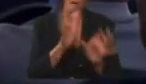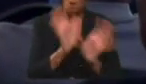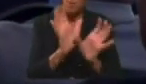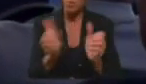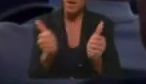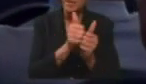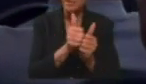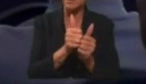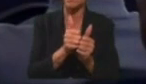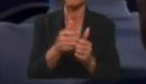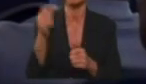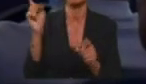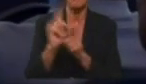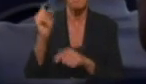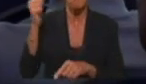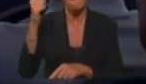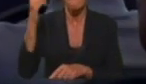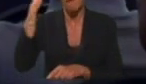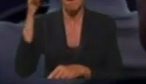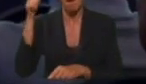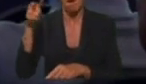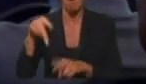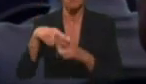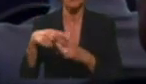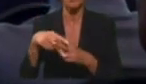No, też powinno to wiedzieć to urządzenie, tak?